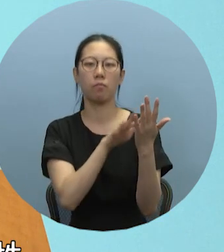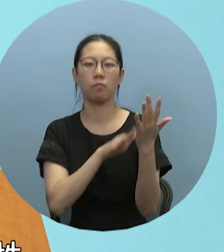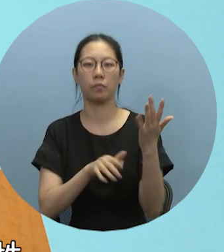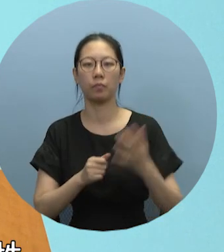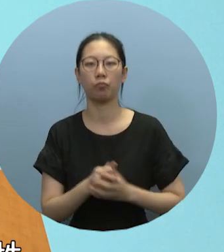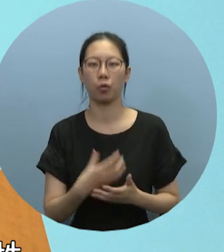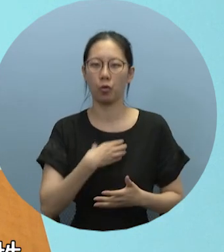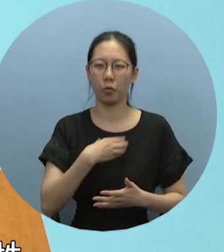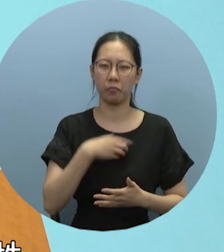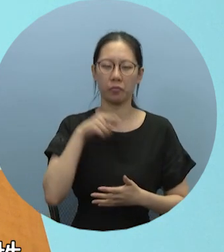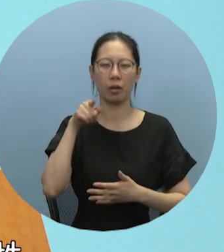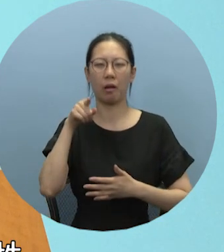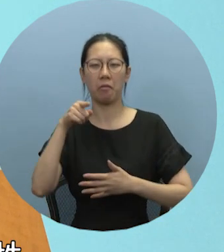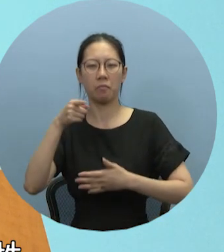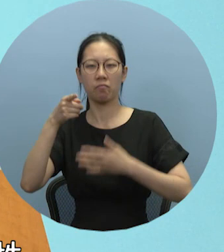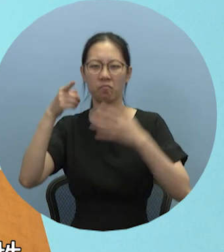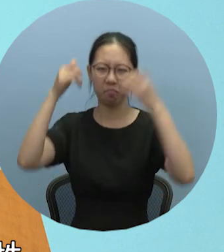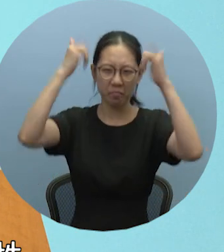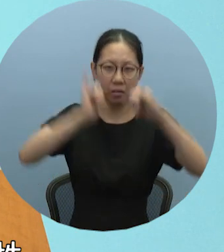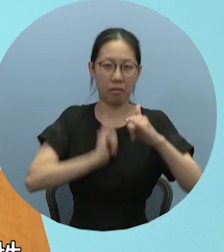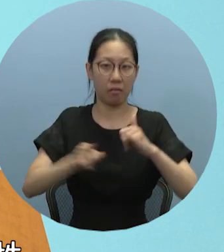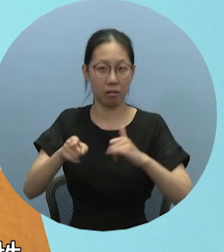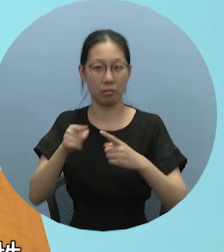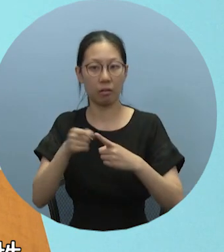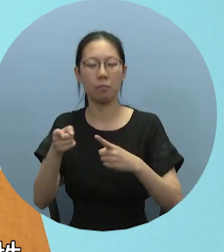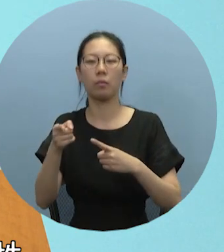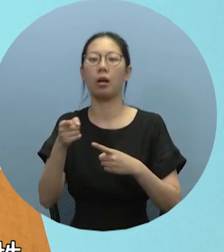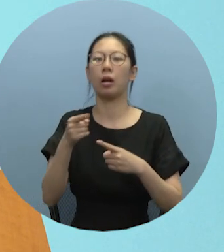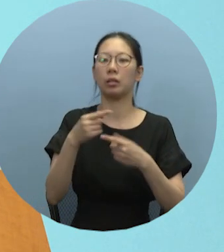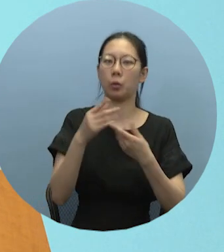為呢位嘅暴徒咧係為香港犧牲，